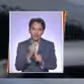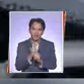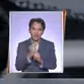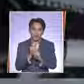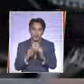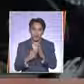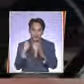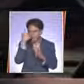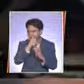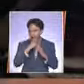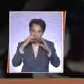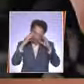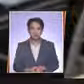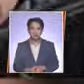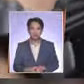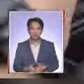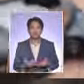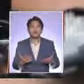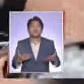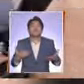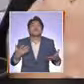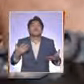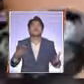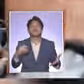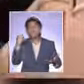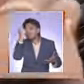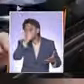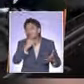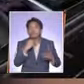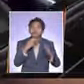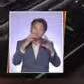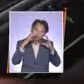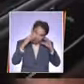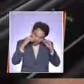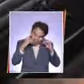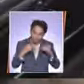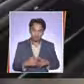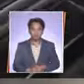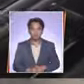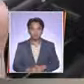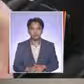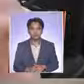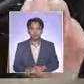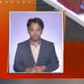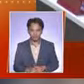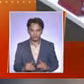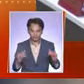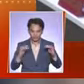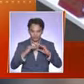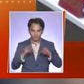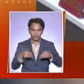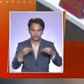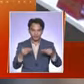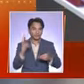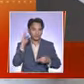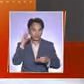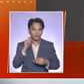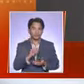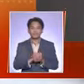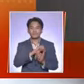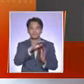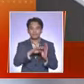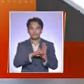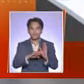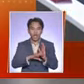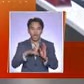เอ้ยใครจะไปหลับแล้ว โถเอ้ยใครจะไปหลับเล่านี่ท่านตอบออกมาแบบนี้ ซึ่งให้ความเป็นธรรมนะฮะผู้สื่อข่าวก็ราย